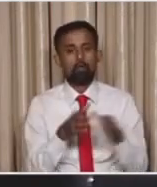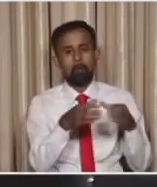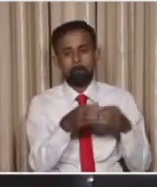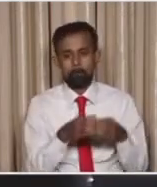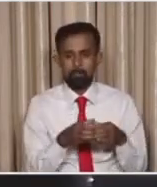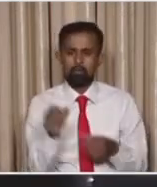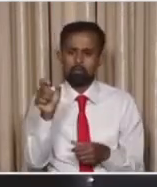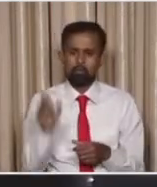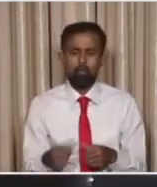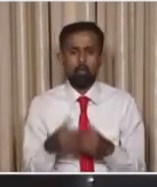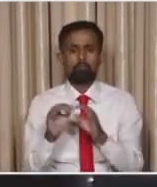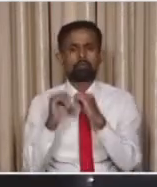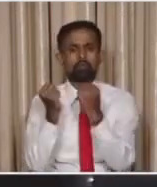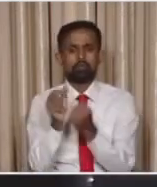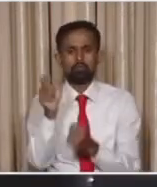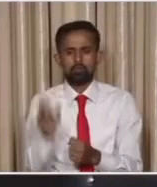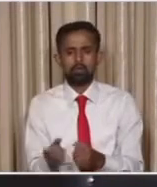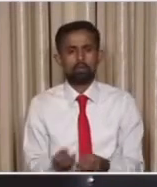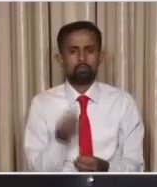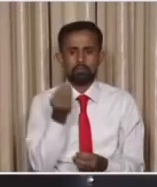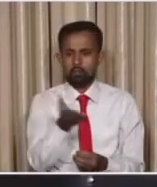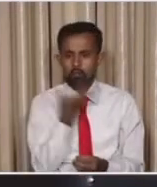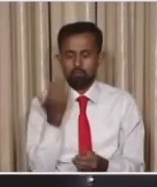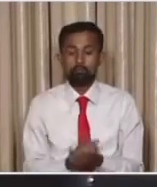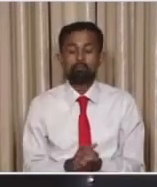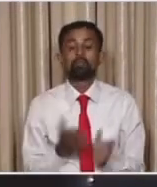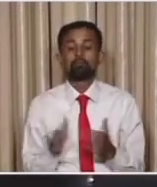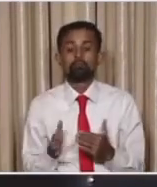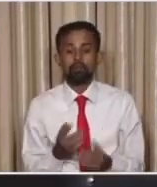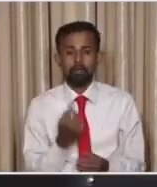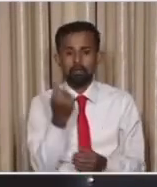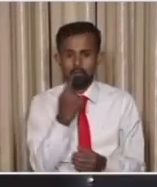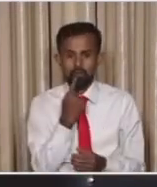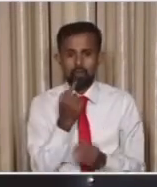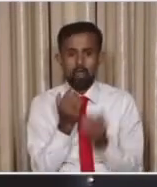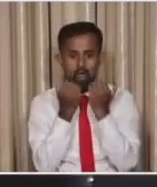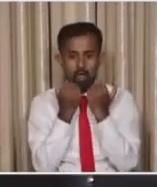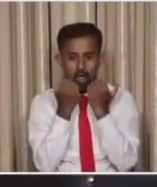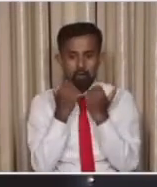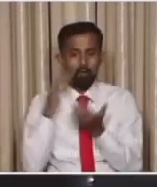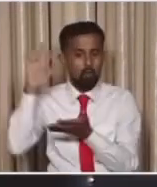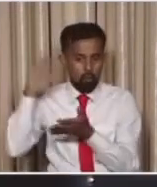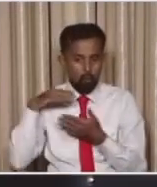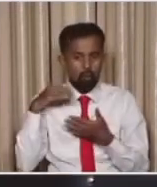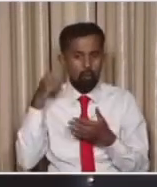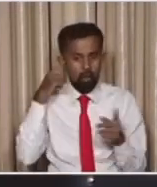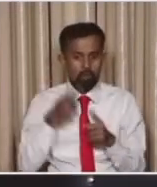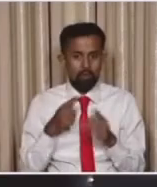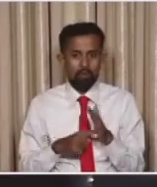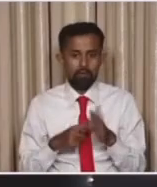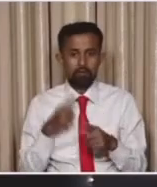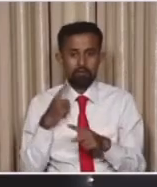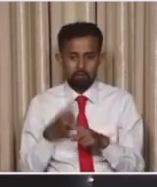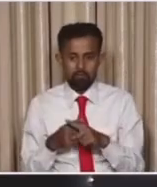හෝ ඕනම සංවිධානය කෙනෙකුට මේක දෙන්න පුළුවන්. ඊළඟට ඔබතුමිය තවත් කියලා තිබුණා මේ බඩිරුගු ගෙන්වීම සම්බන්ධව බදු